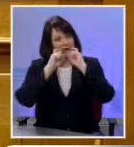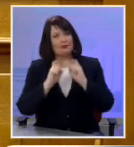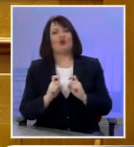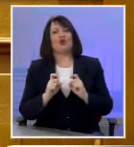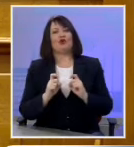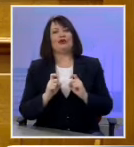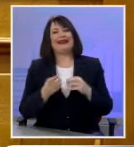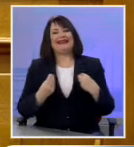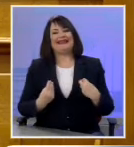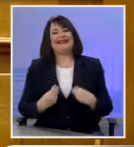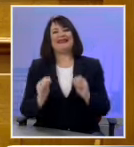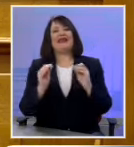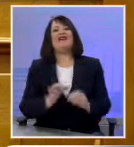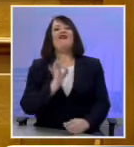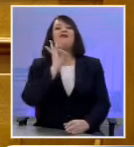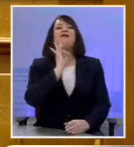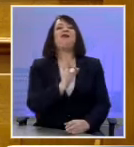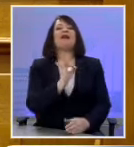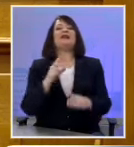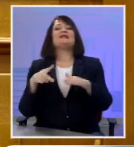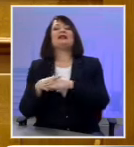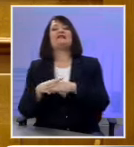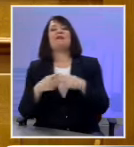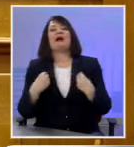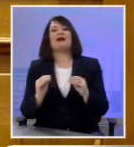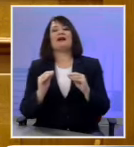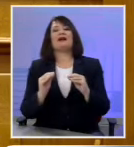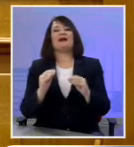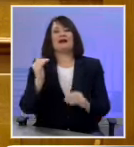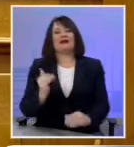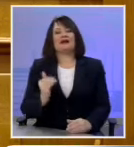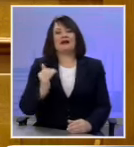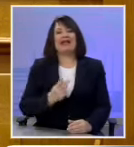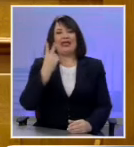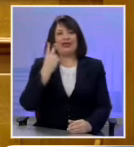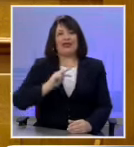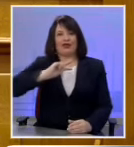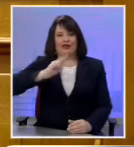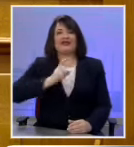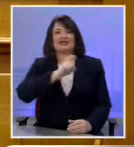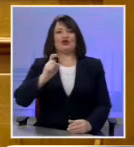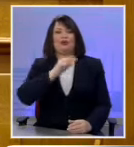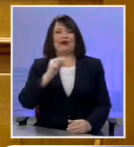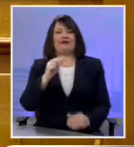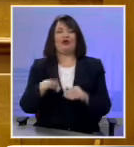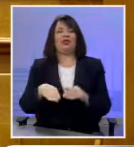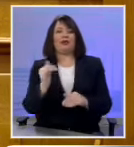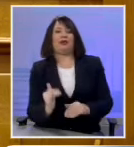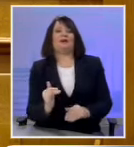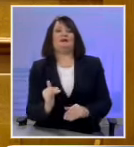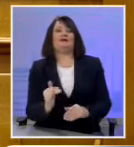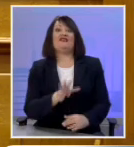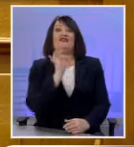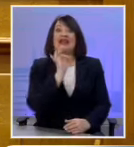να πουλήσει τη Finance Bank με κάτω υπέρι τα 2 δισεκατομμύρια, όταν η αξία της Finance